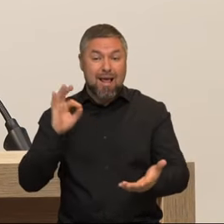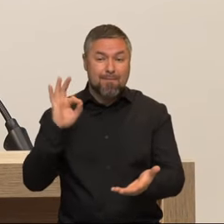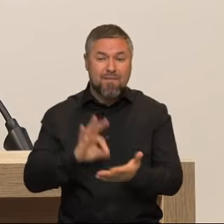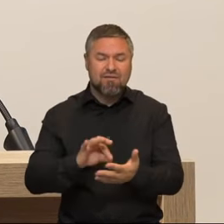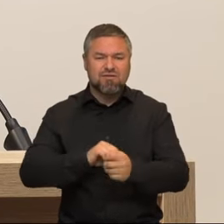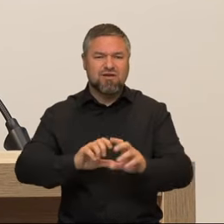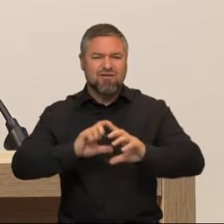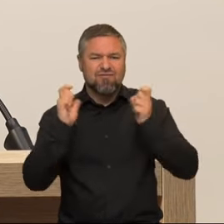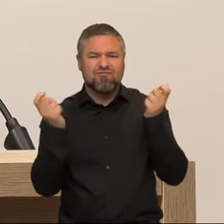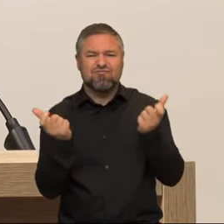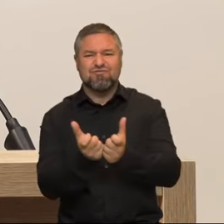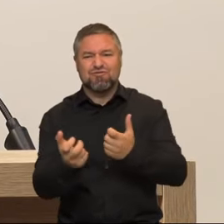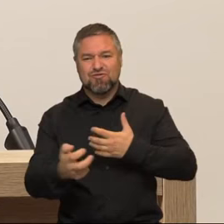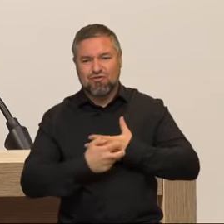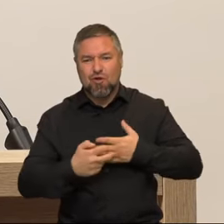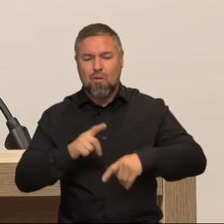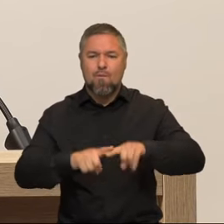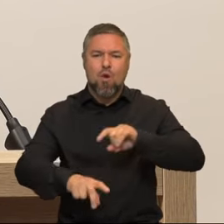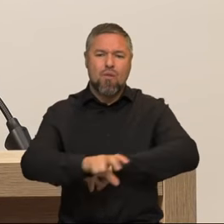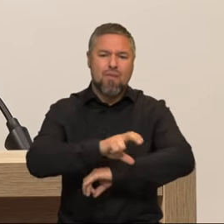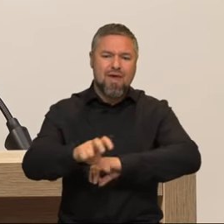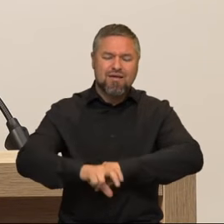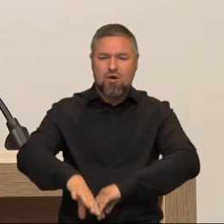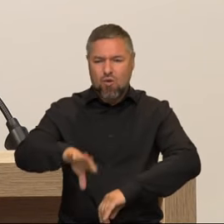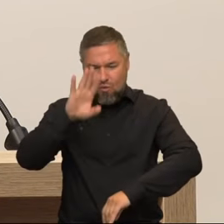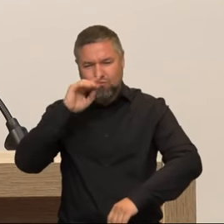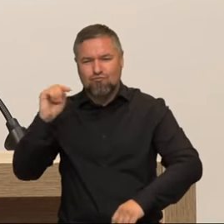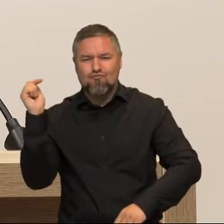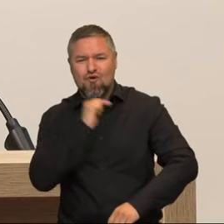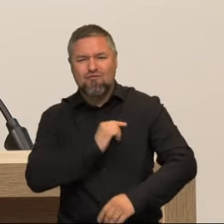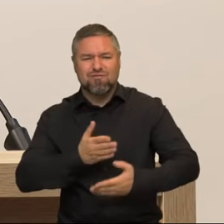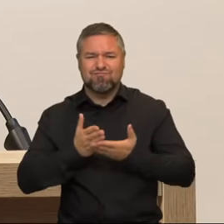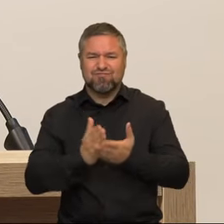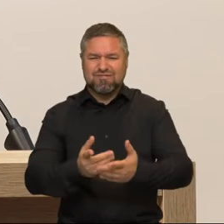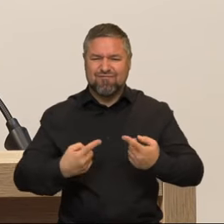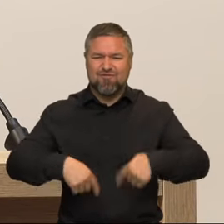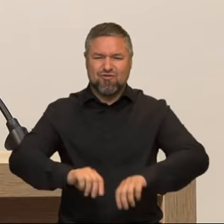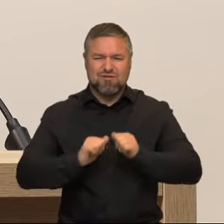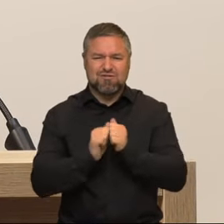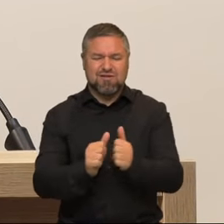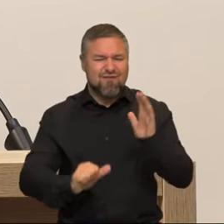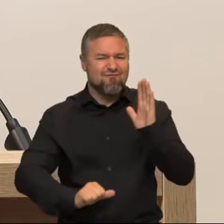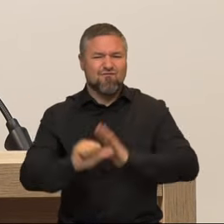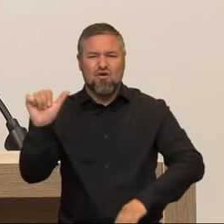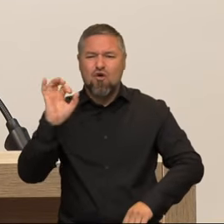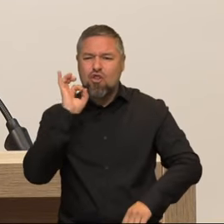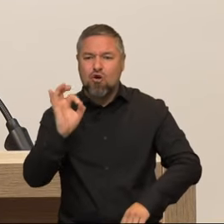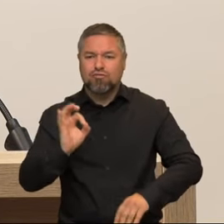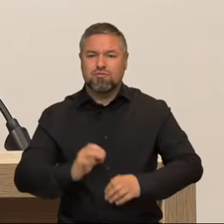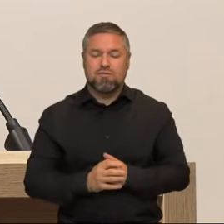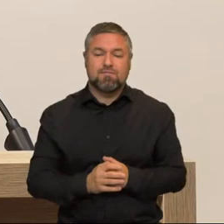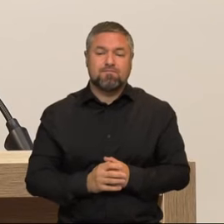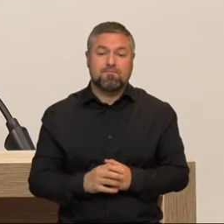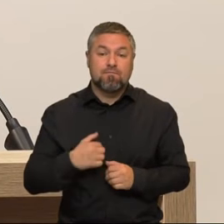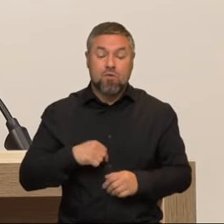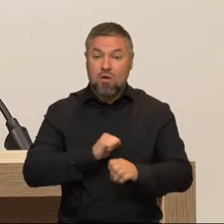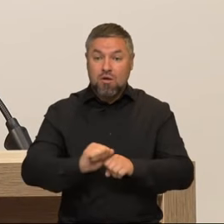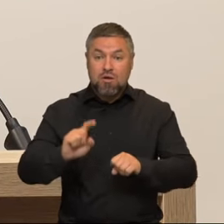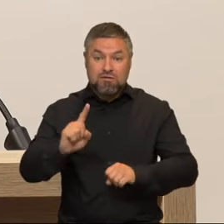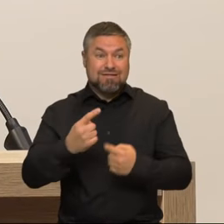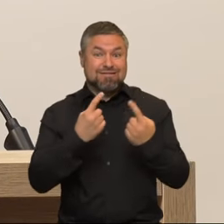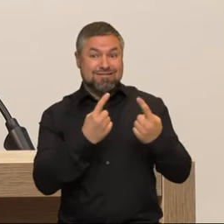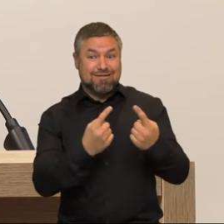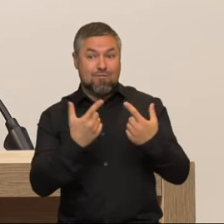że wszyscy doktoranci Politechniki Łódzkiej poradzili sobie z tym zadaniem wyjątkowo dobrze. Jest to zasługa oczywiście